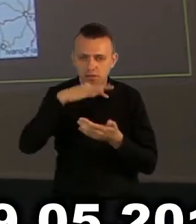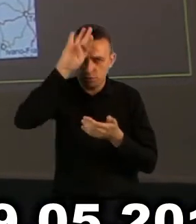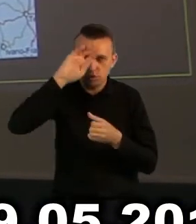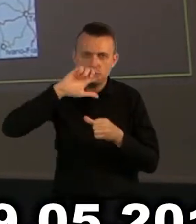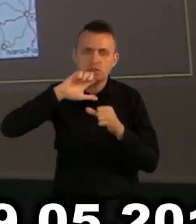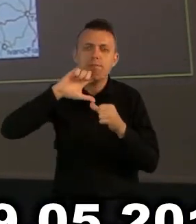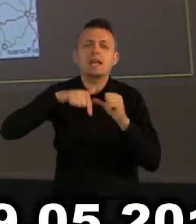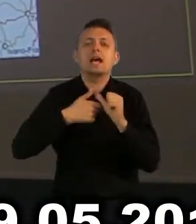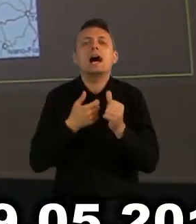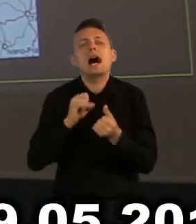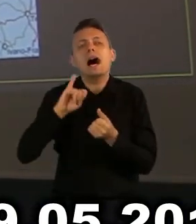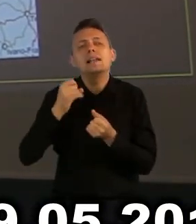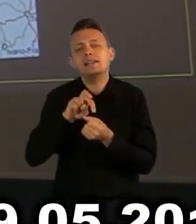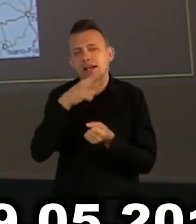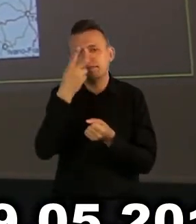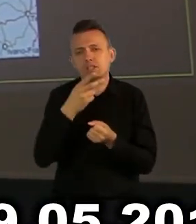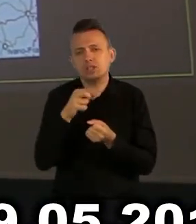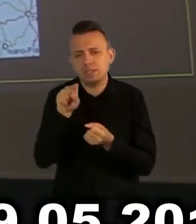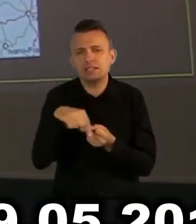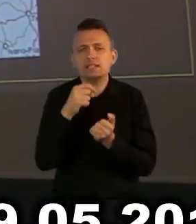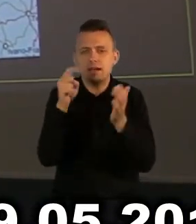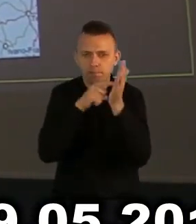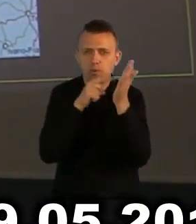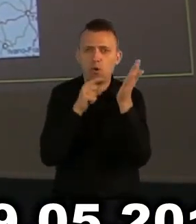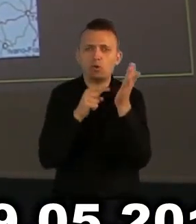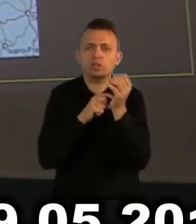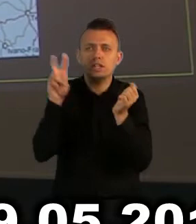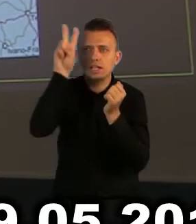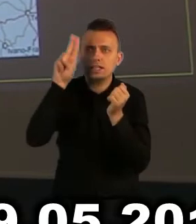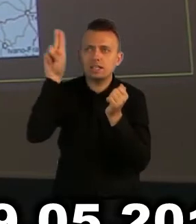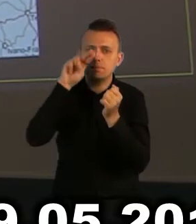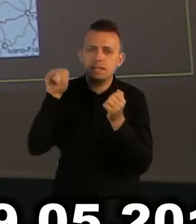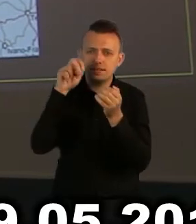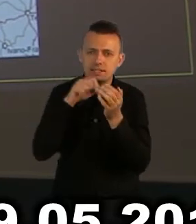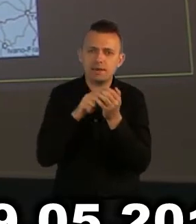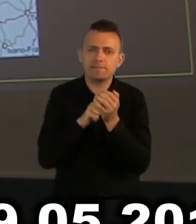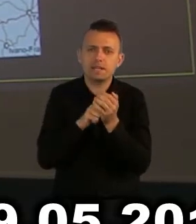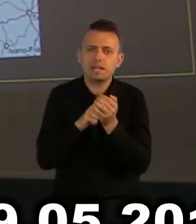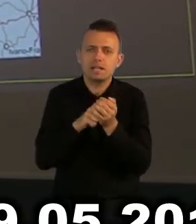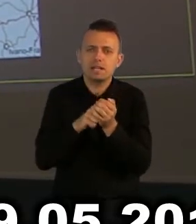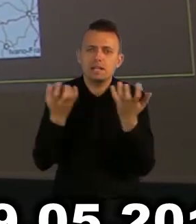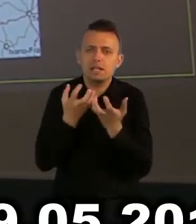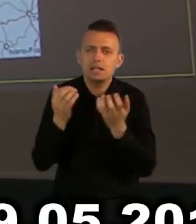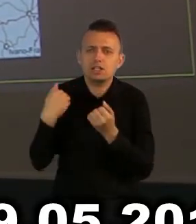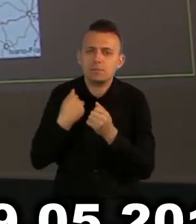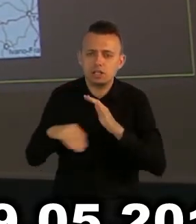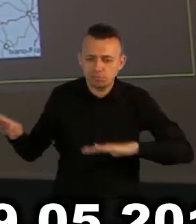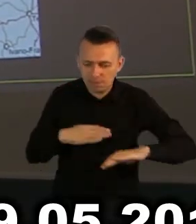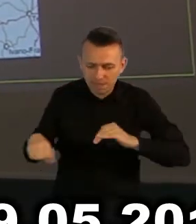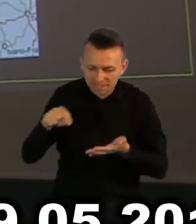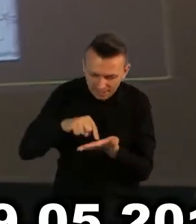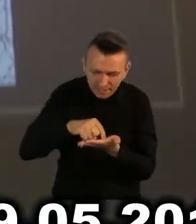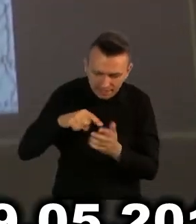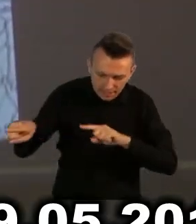jak widać, te niebieskie punkty to są miejsca, w których graliśmy, ale jak widać, graliśmy od morza, po góry,